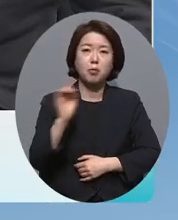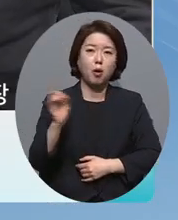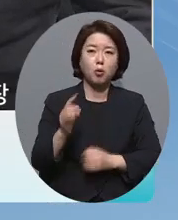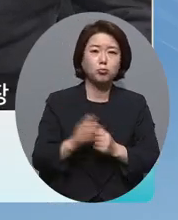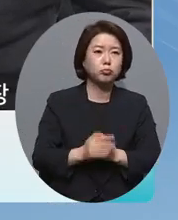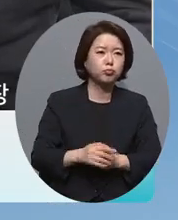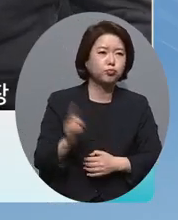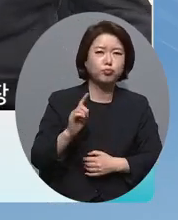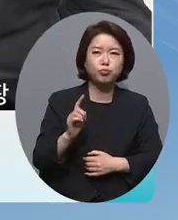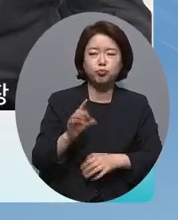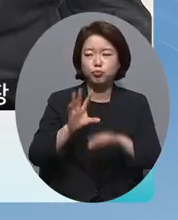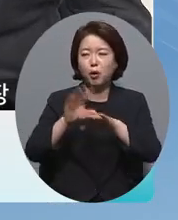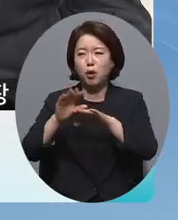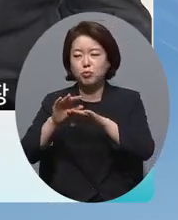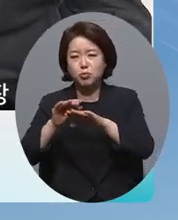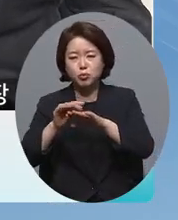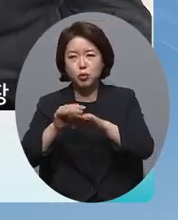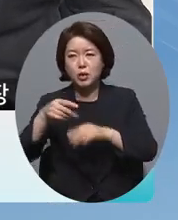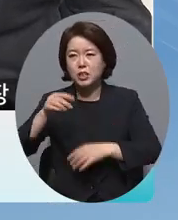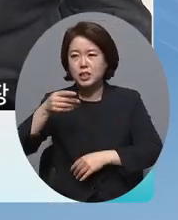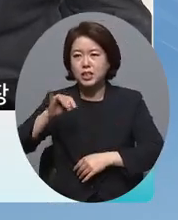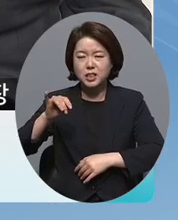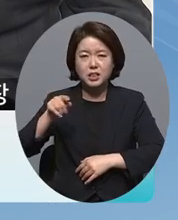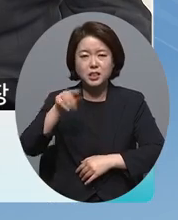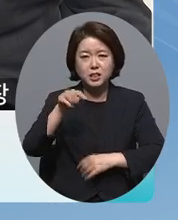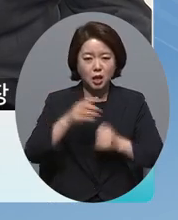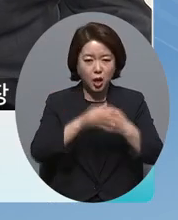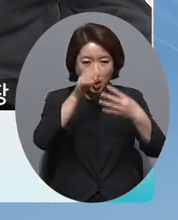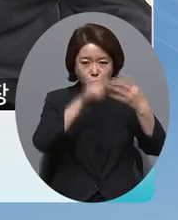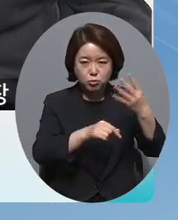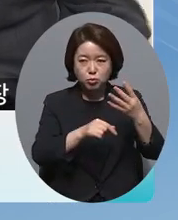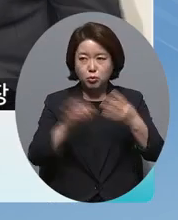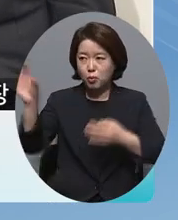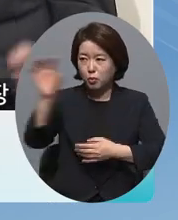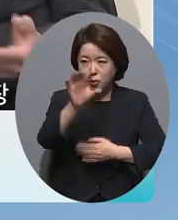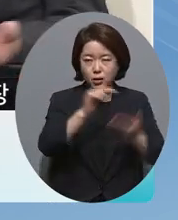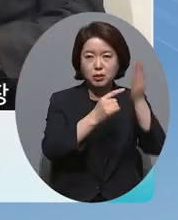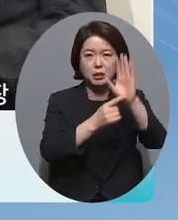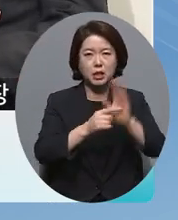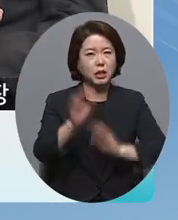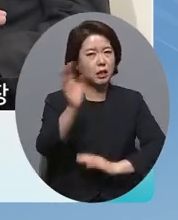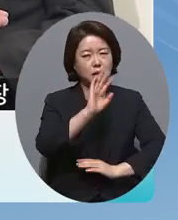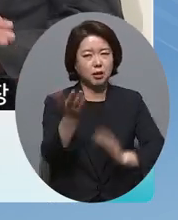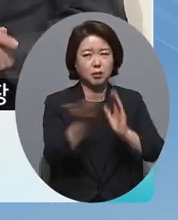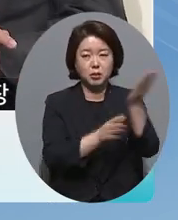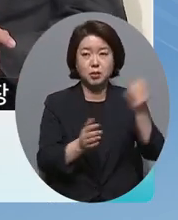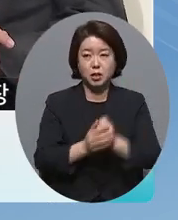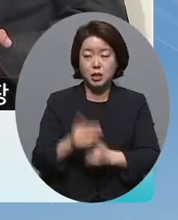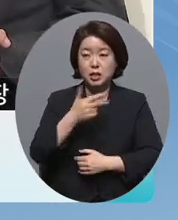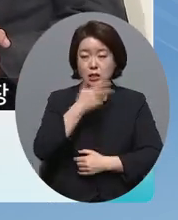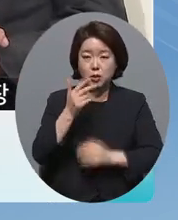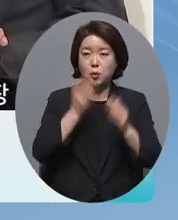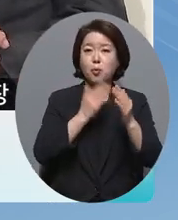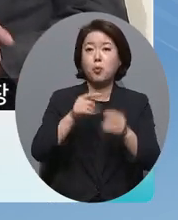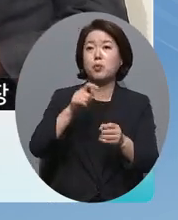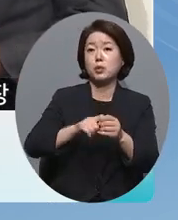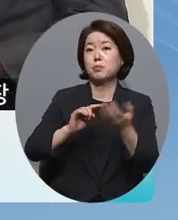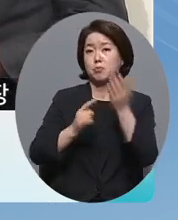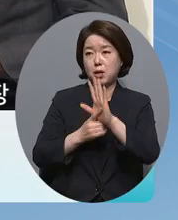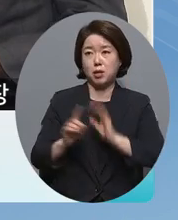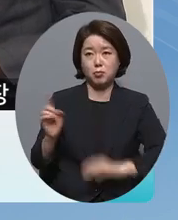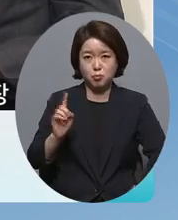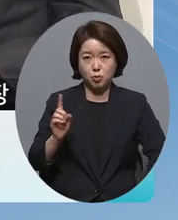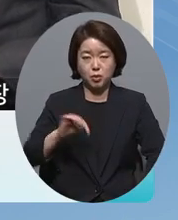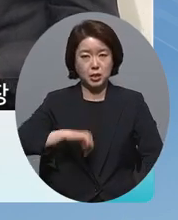어느 시사 풍자 프로그램을 인용하는 거는 정상적인 건 아니죠 영국 정부의 공식 반응 또는 뭐 이제